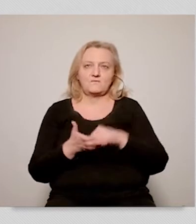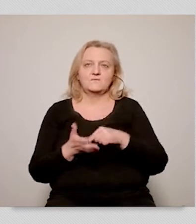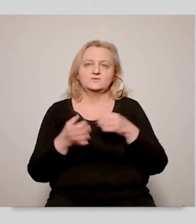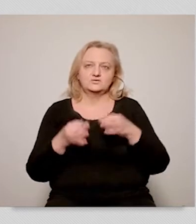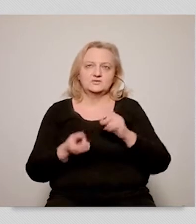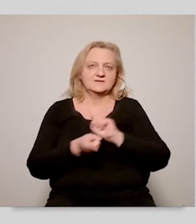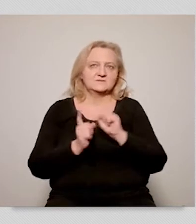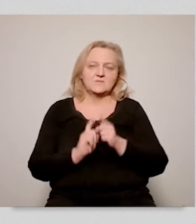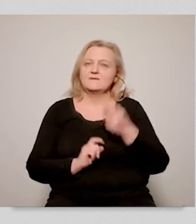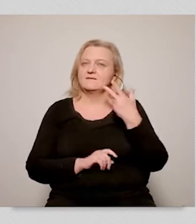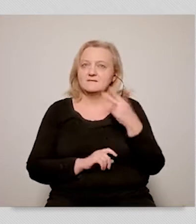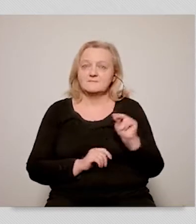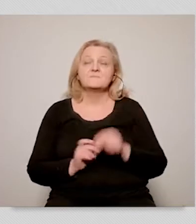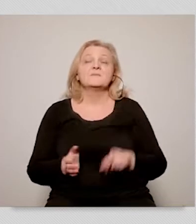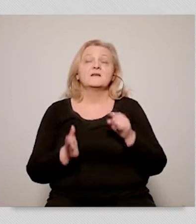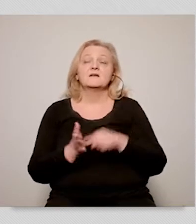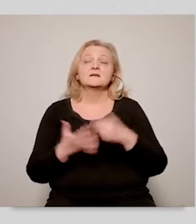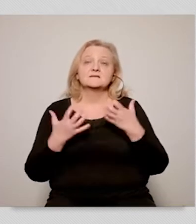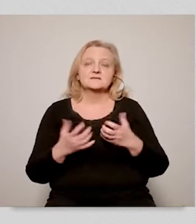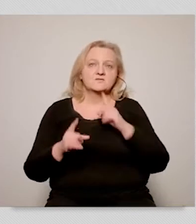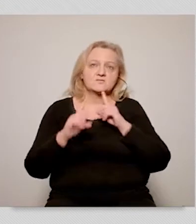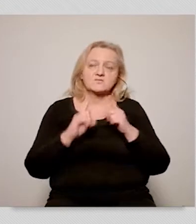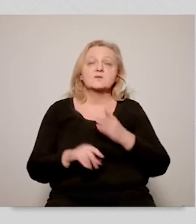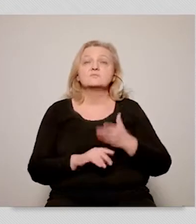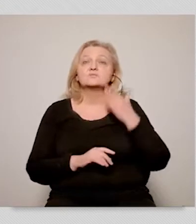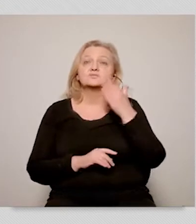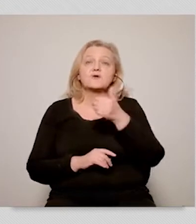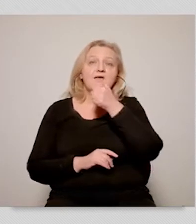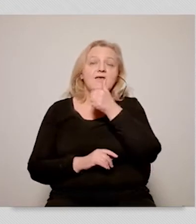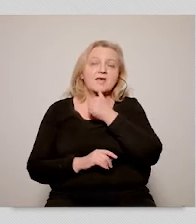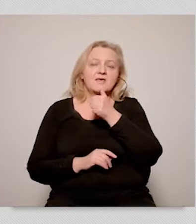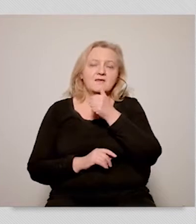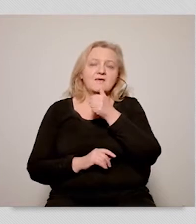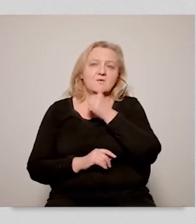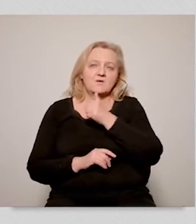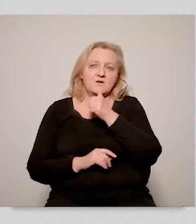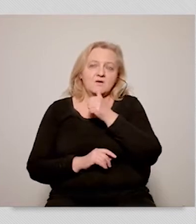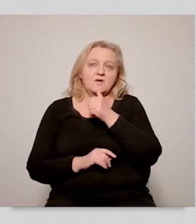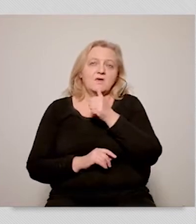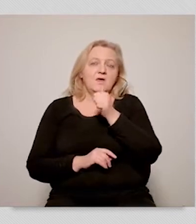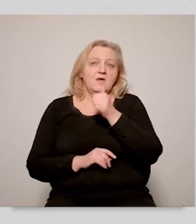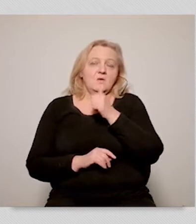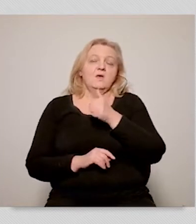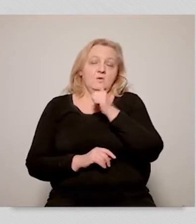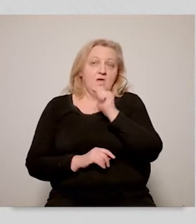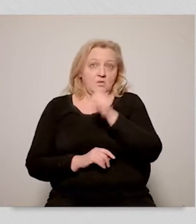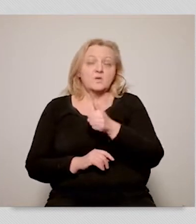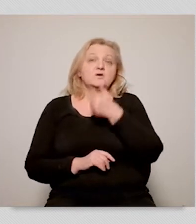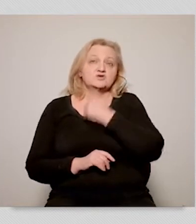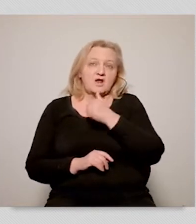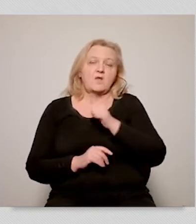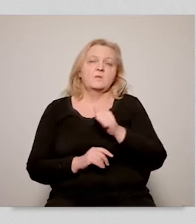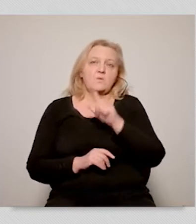rozmawiać o przyszłości Europejskiego Zielonego Ładu, zwłaszcza w kontekście politycznym,